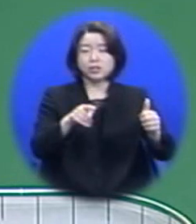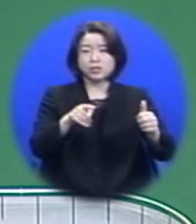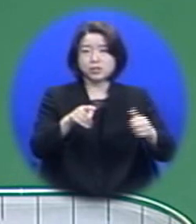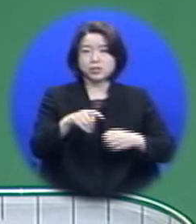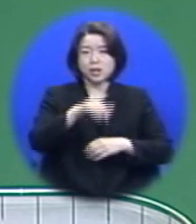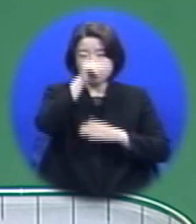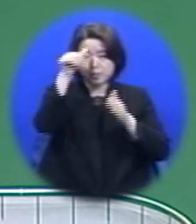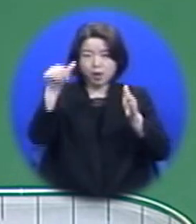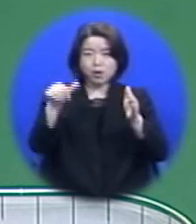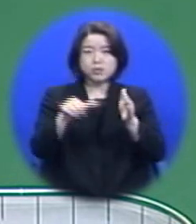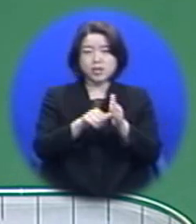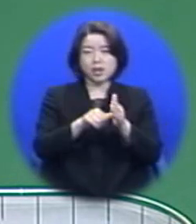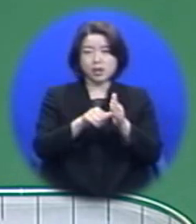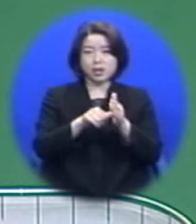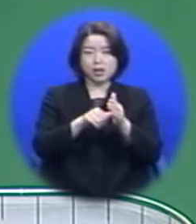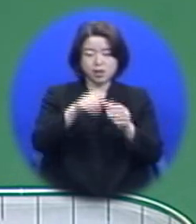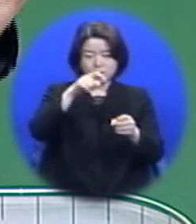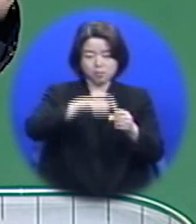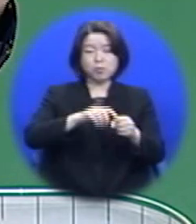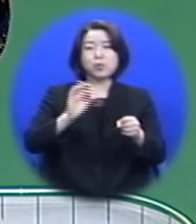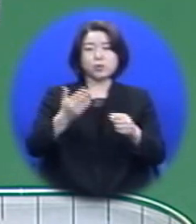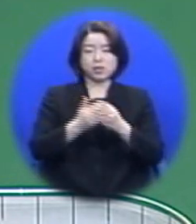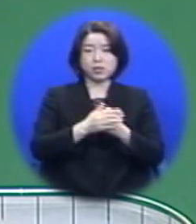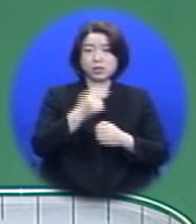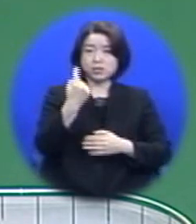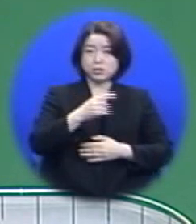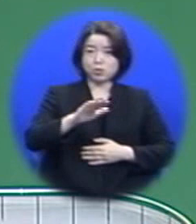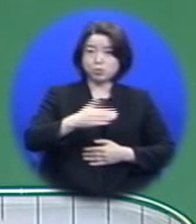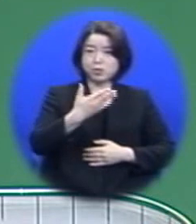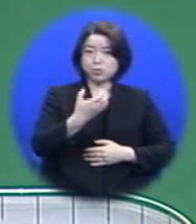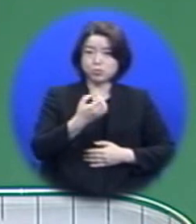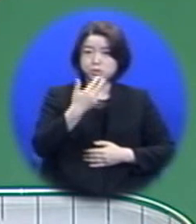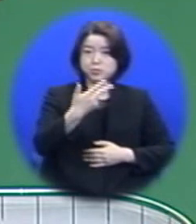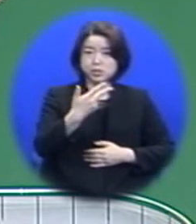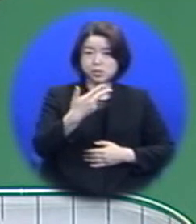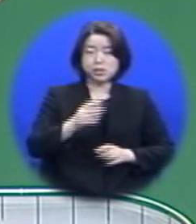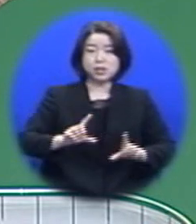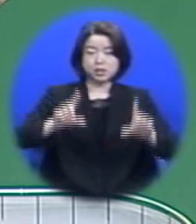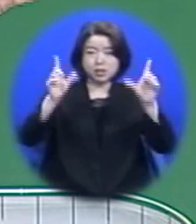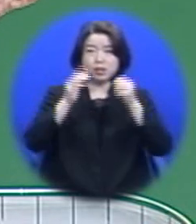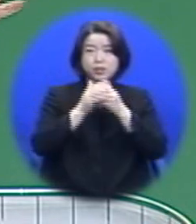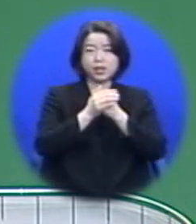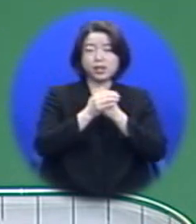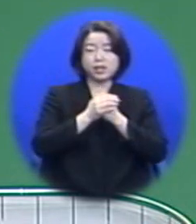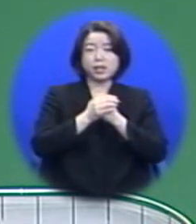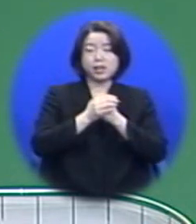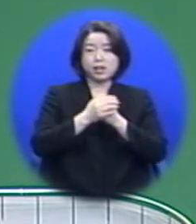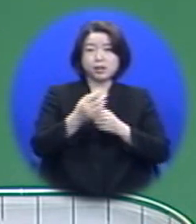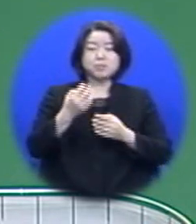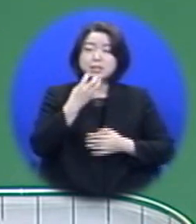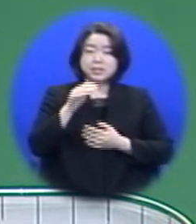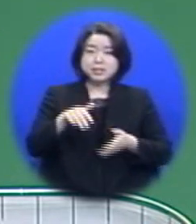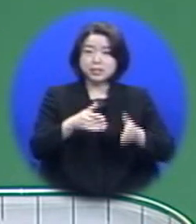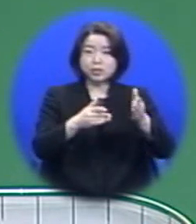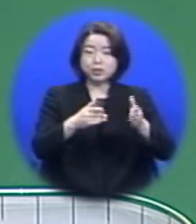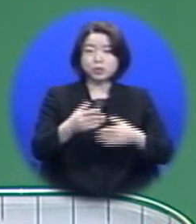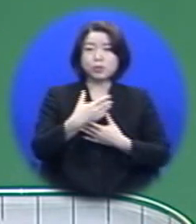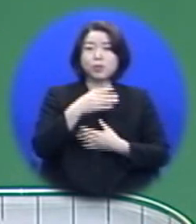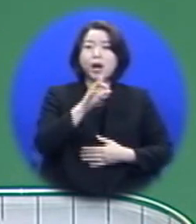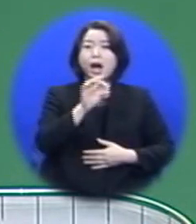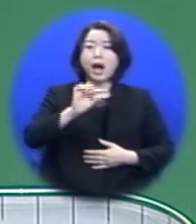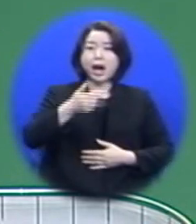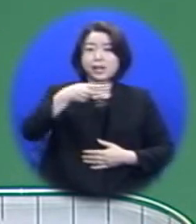정명이 됐습니다 1997년에 저 경기도 평택에 있는 안성에서 교회를